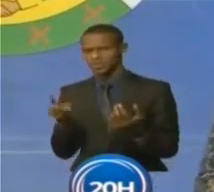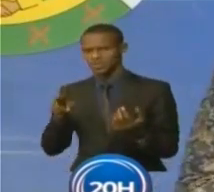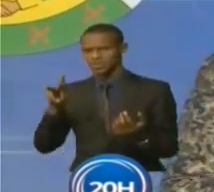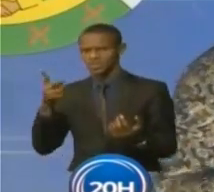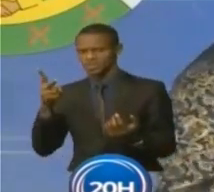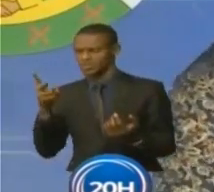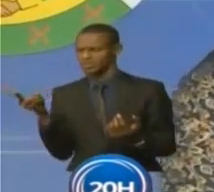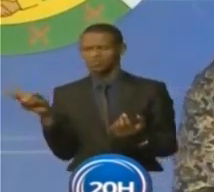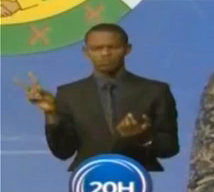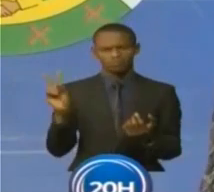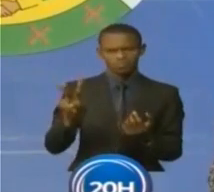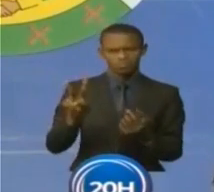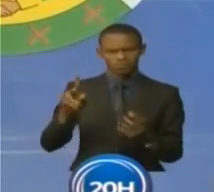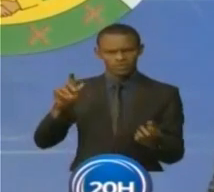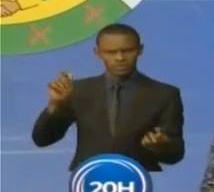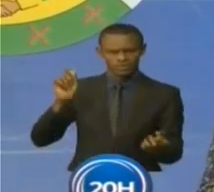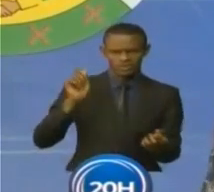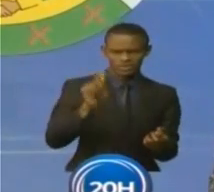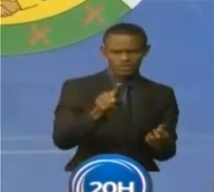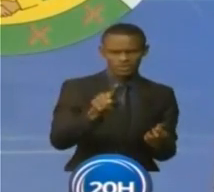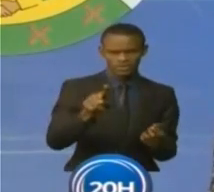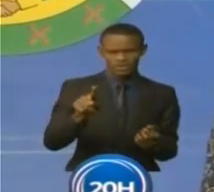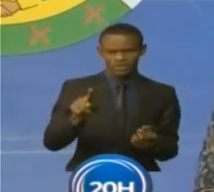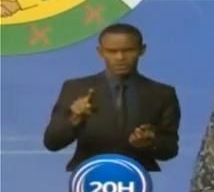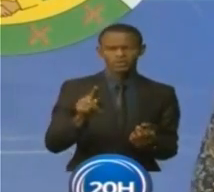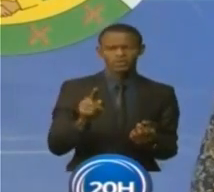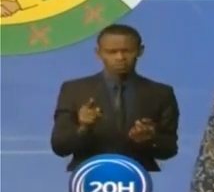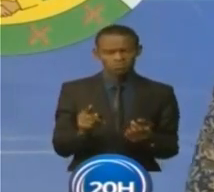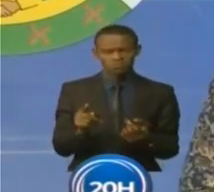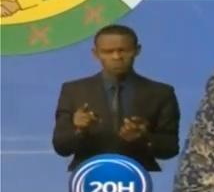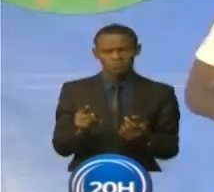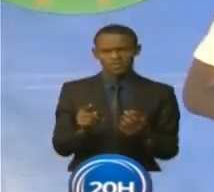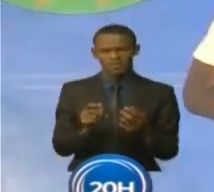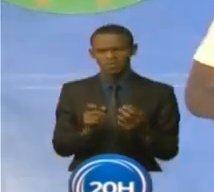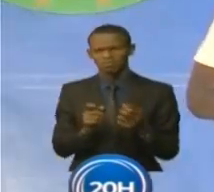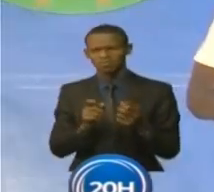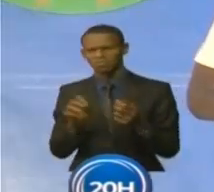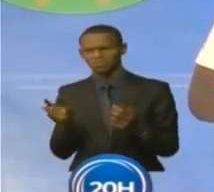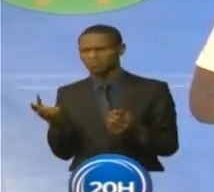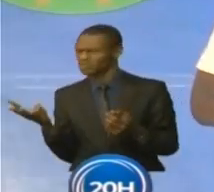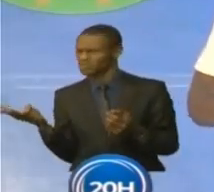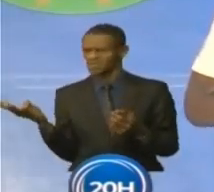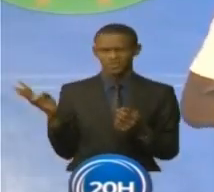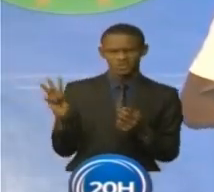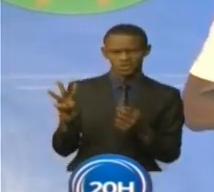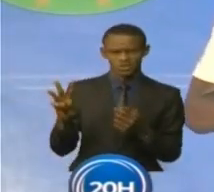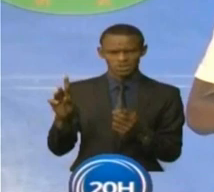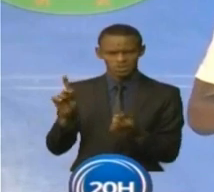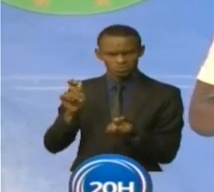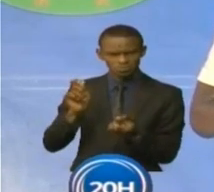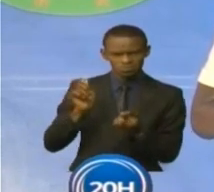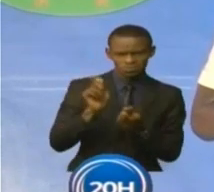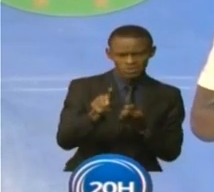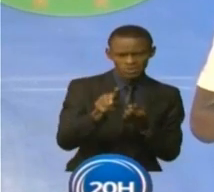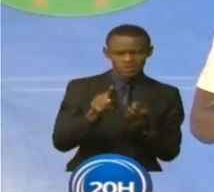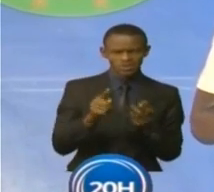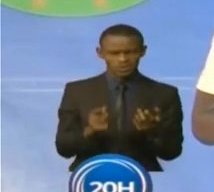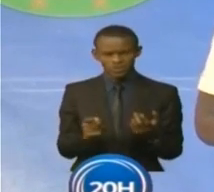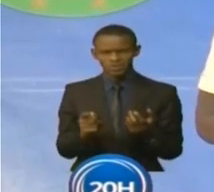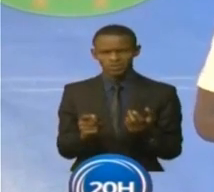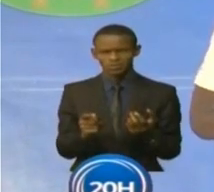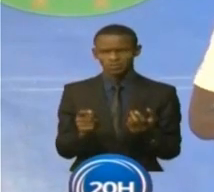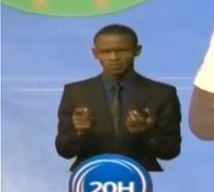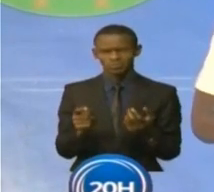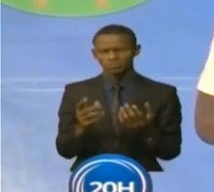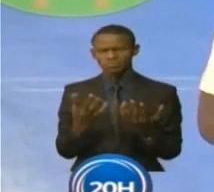Aujourd'hui, Mukwege se déclare candidat président de la République. Monsieur le gouverneur, la question est très